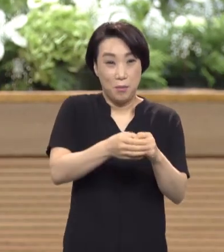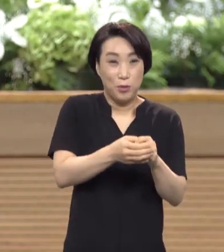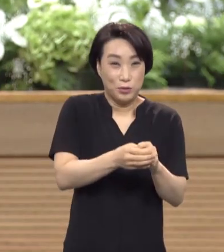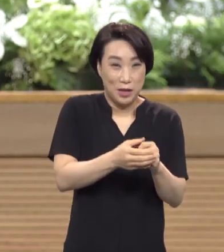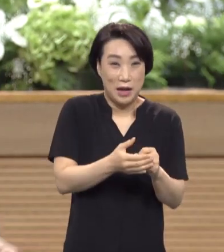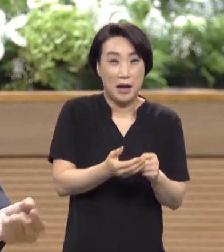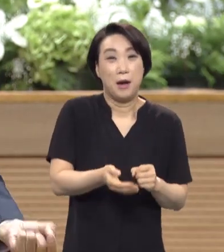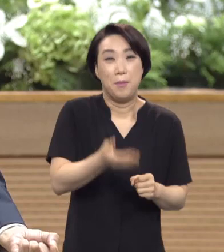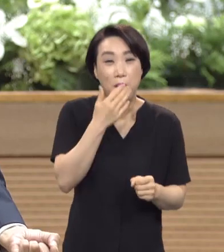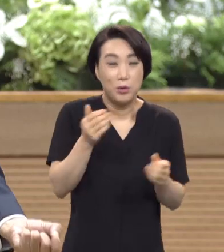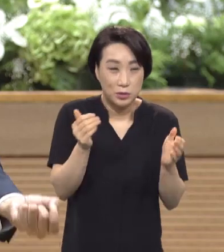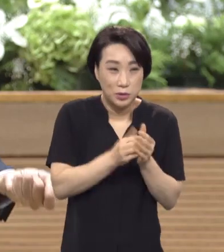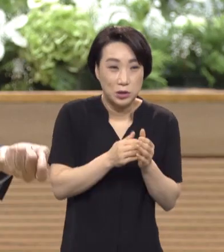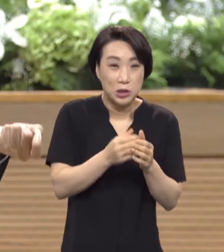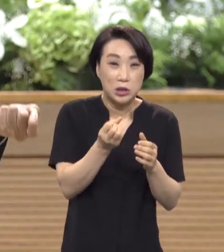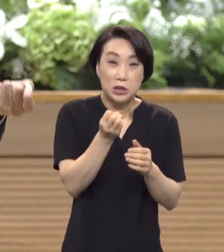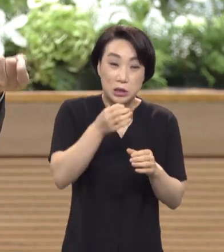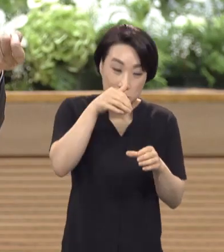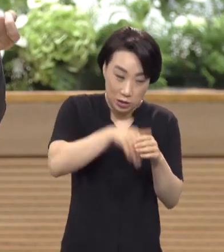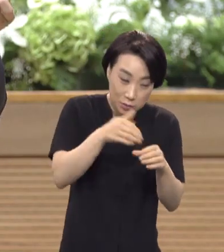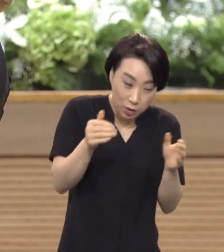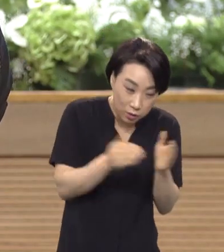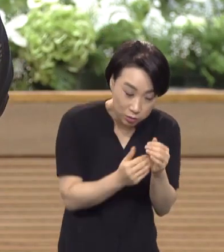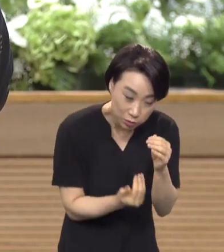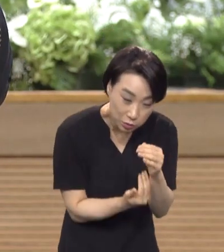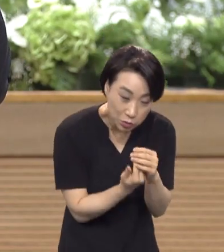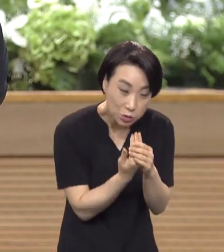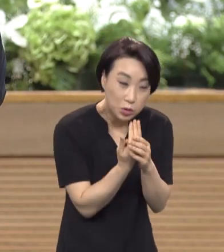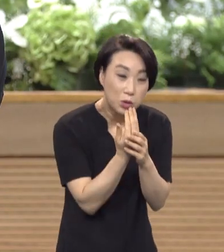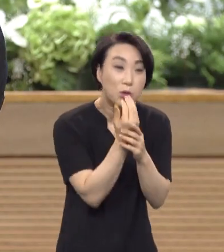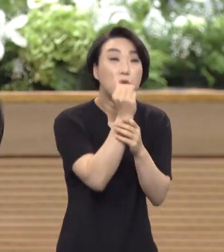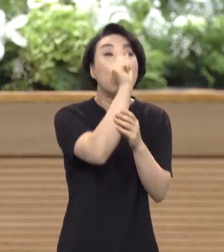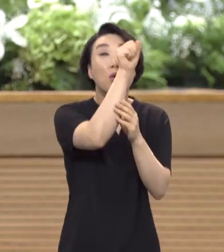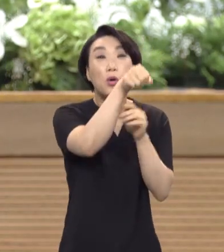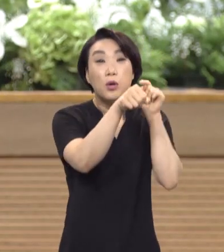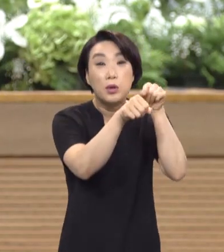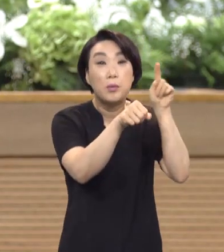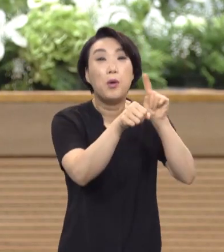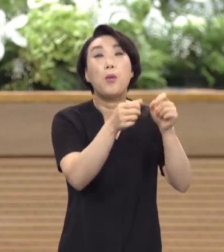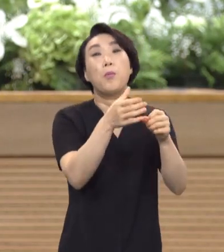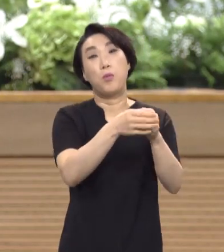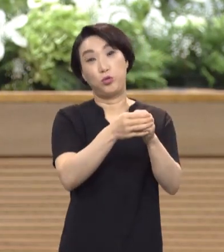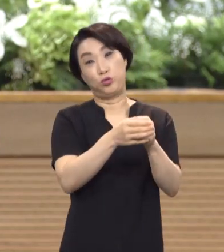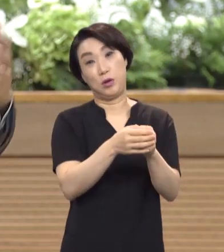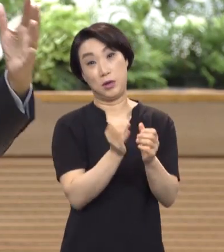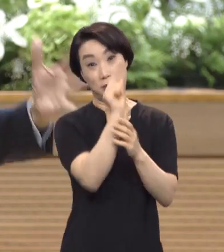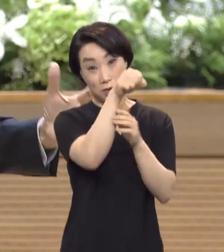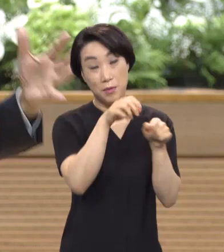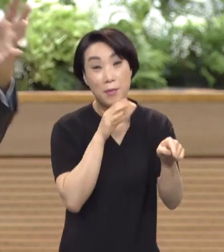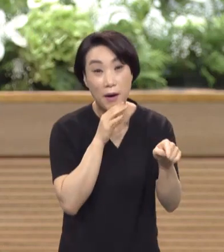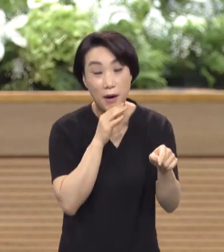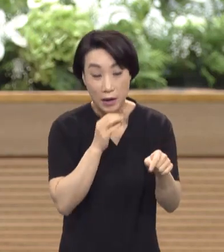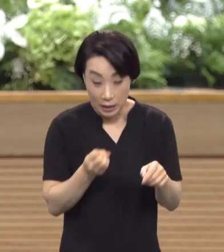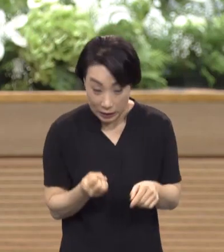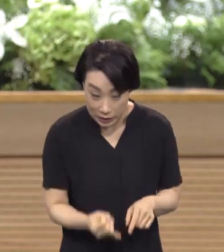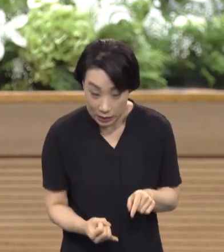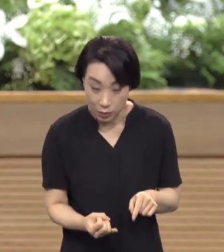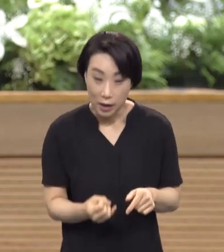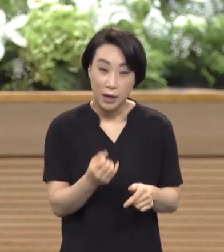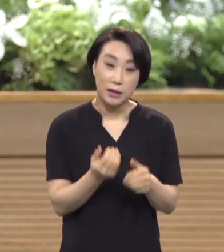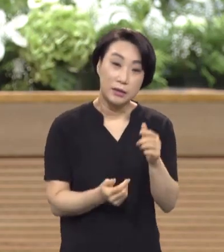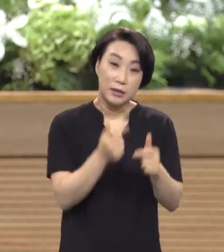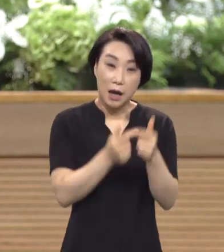심었더니 복숭아에서 과거와 똑같은 복숭아가 열렸습니다. 그러면 씨와